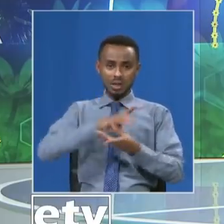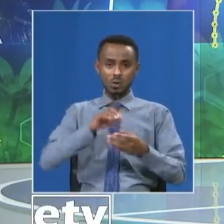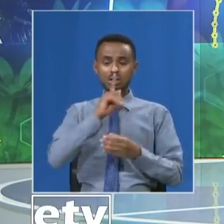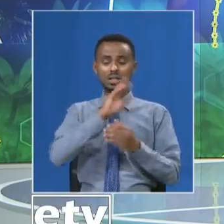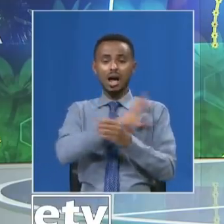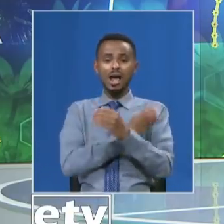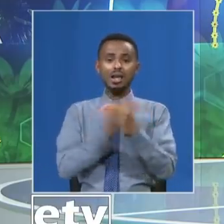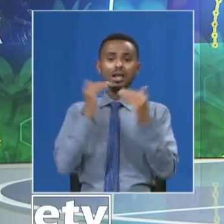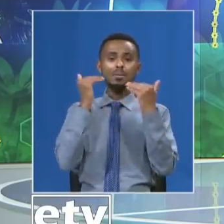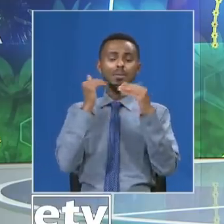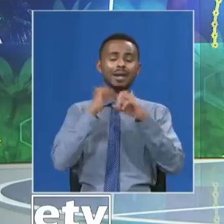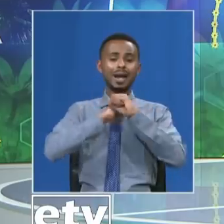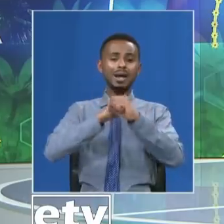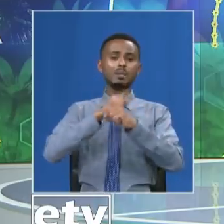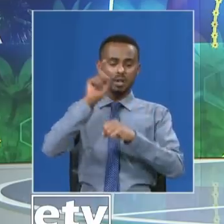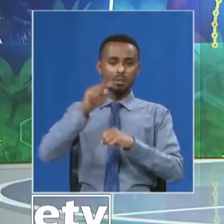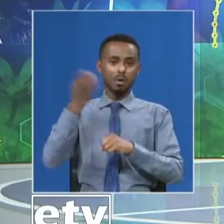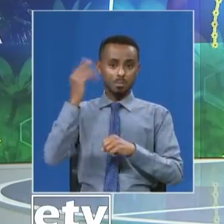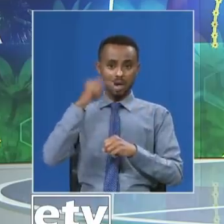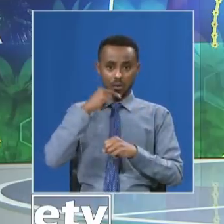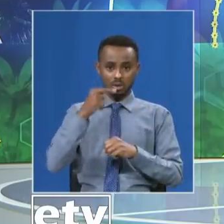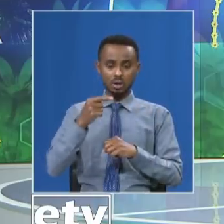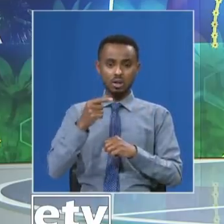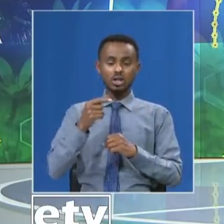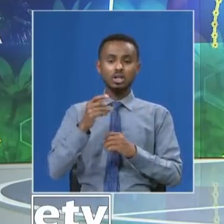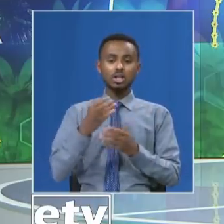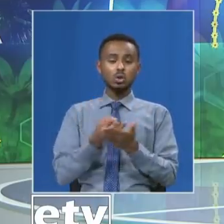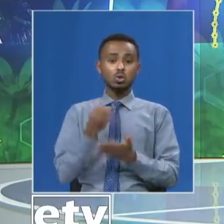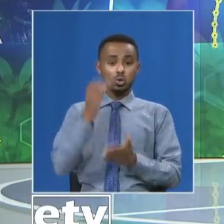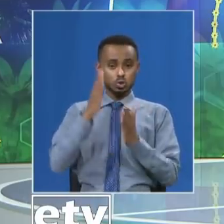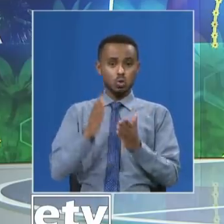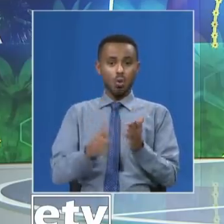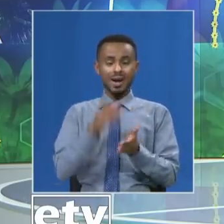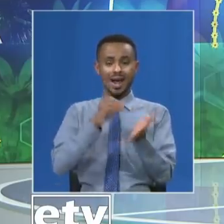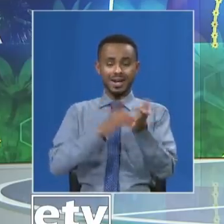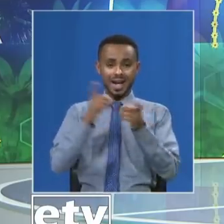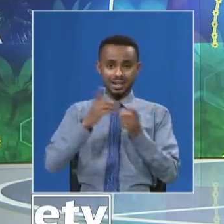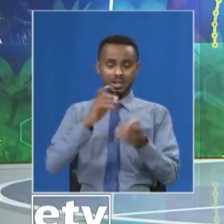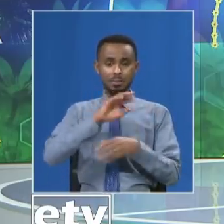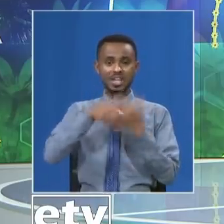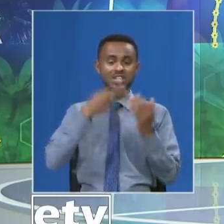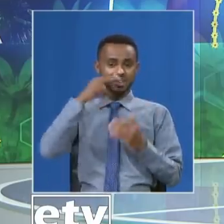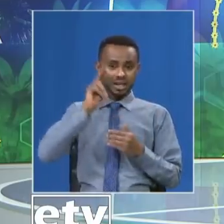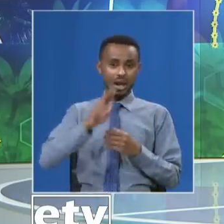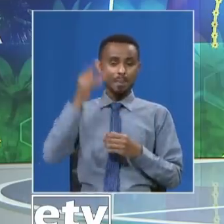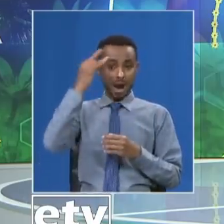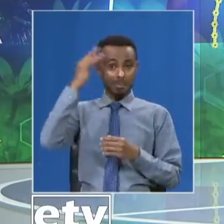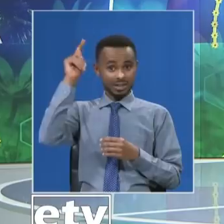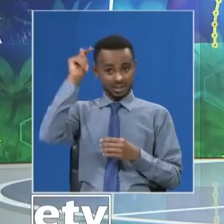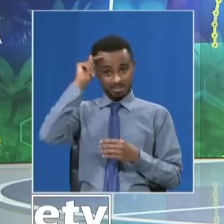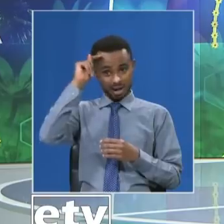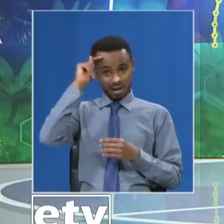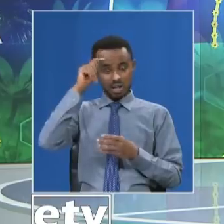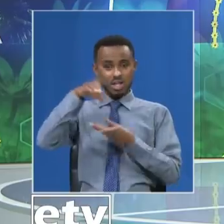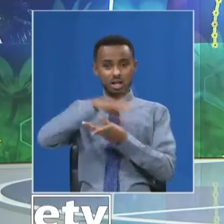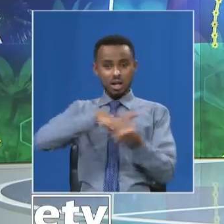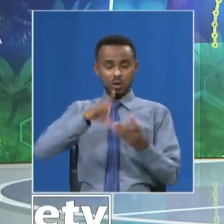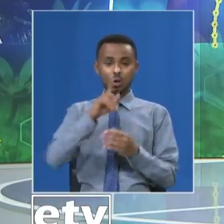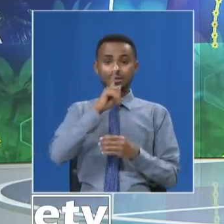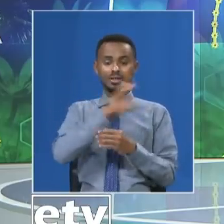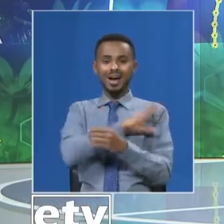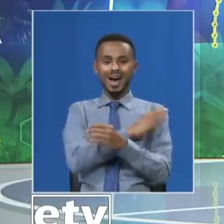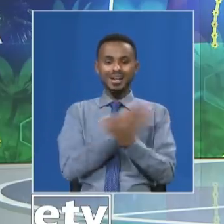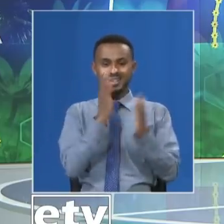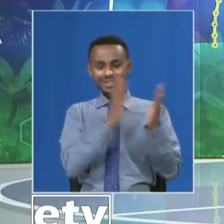የጸጥታ ሊመከት የሚገባው ነበር ያሉት የኢንዶክትሪኔሽኑ ዳይሬክተር ሜጀር ጀነራል መሐመድ ተሰማ የክልሉ የጸጥታ